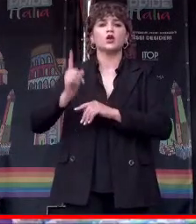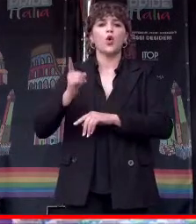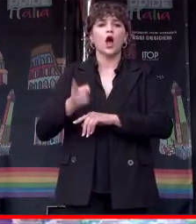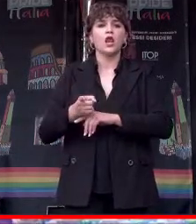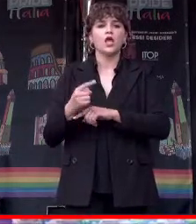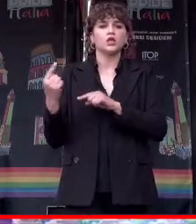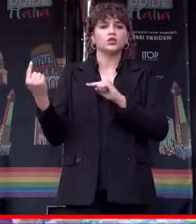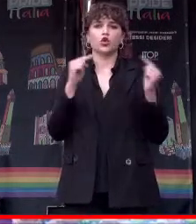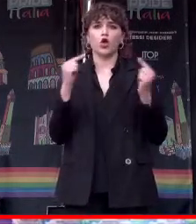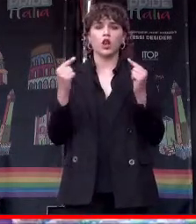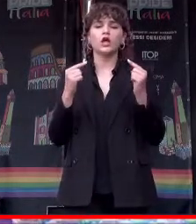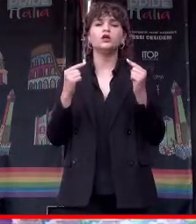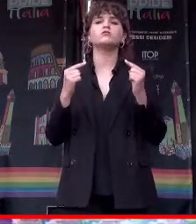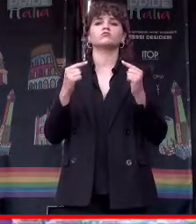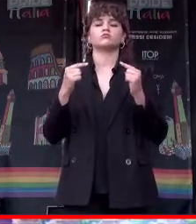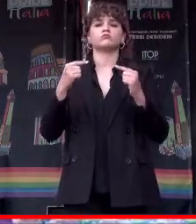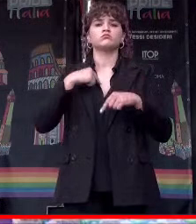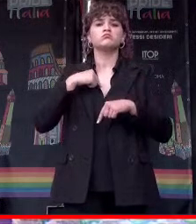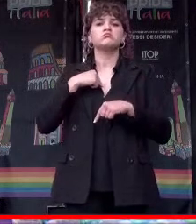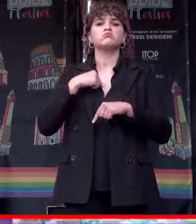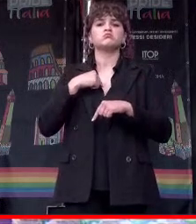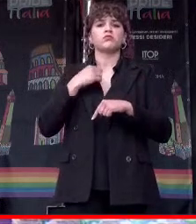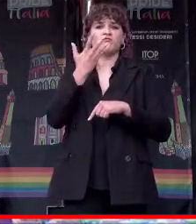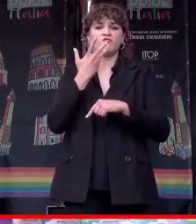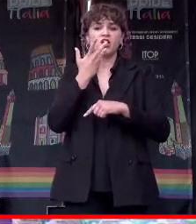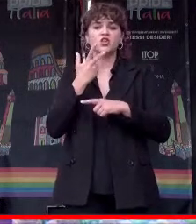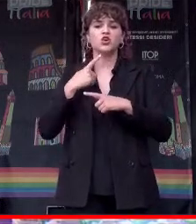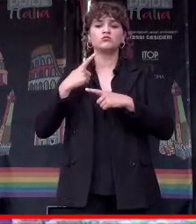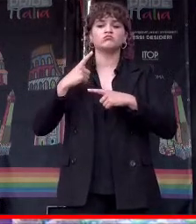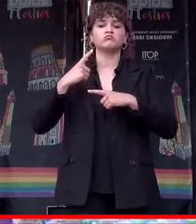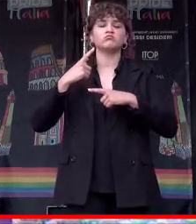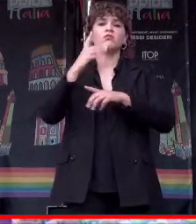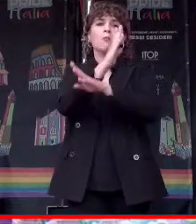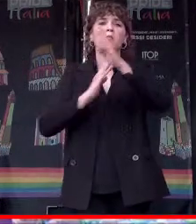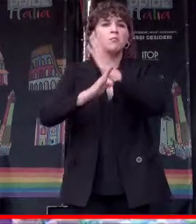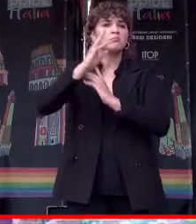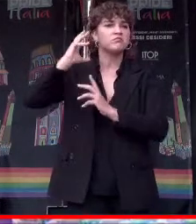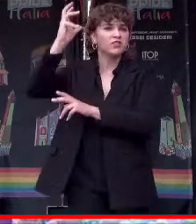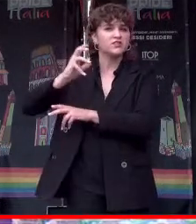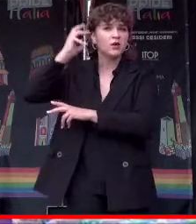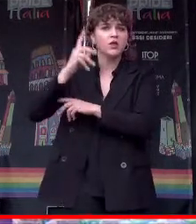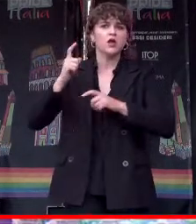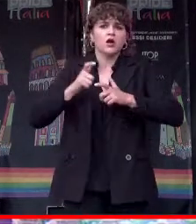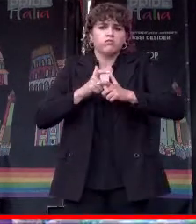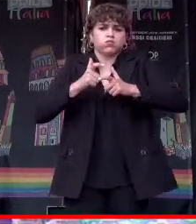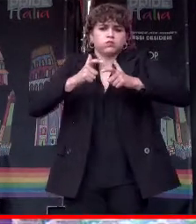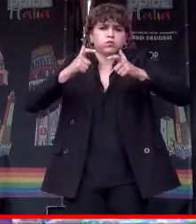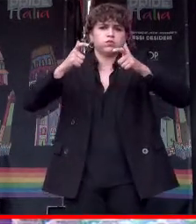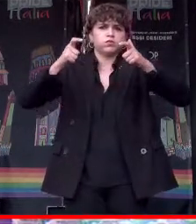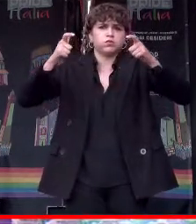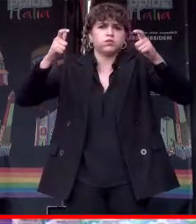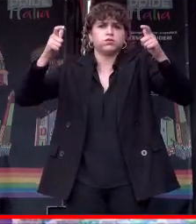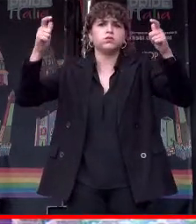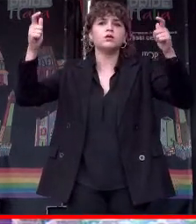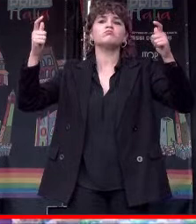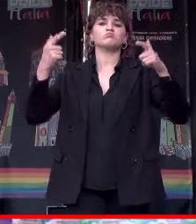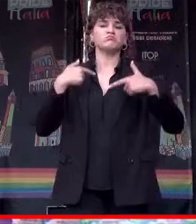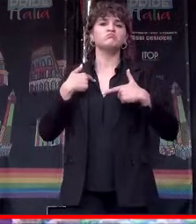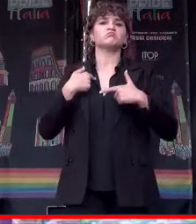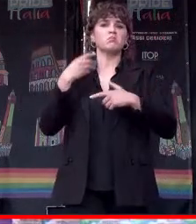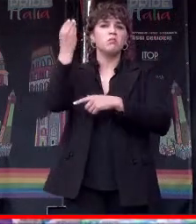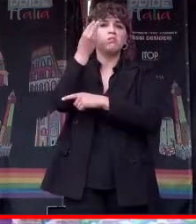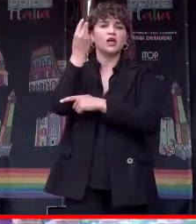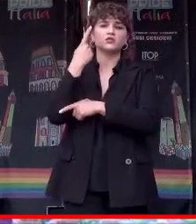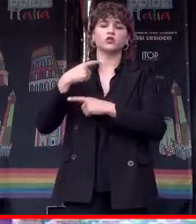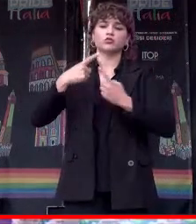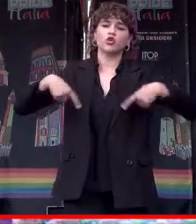perché vedo crescere a grandi falcate il Disability Pride, e questo mi sembra un bel segnale che noi amministratori e amministratrici